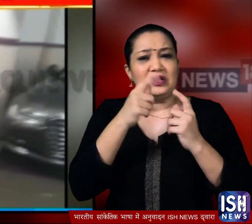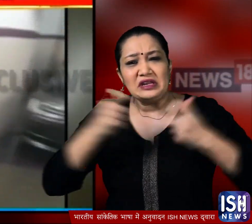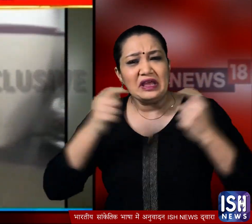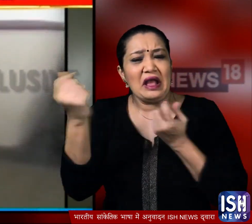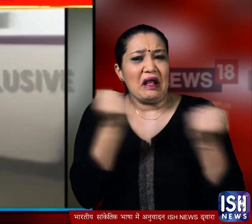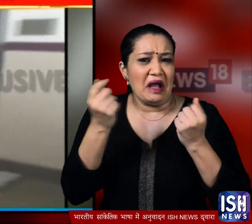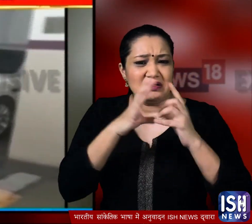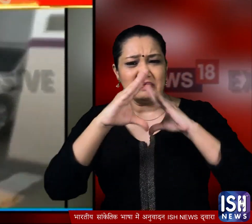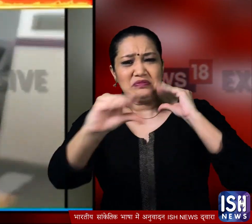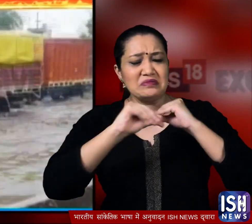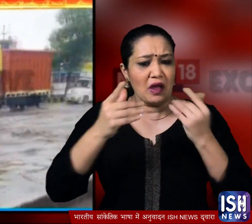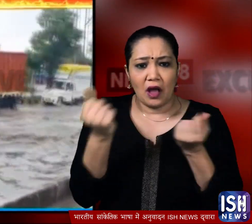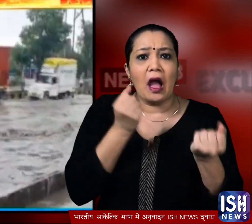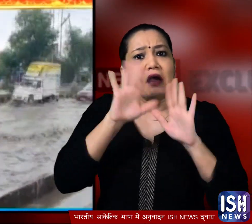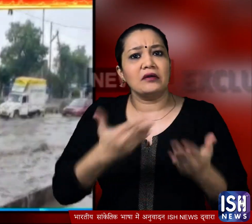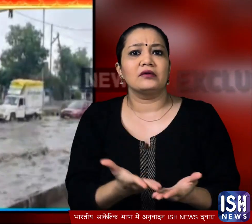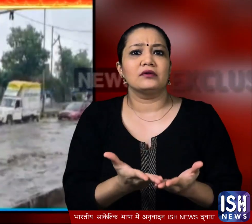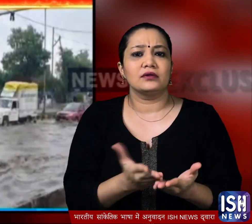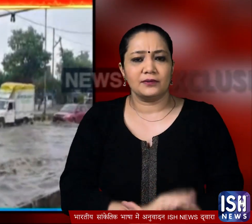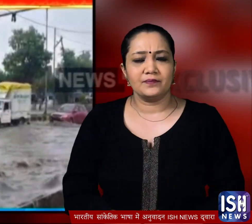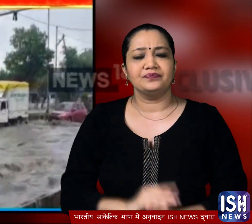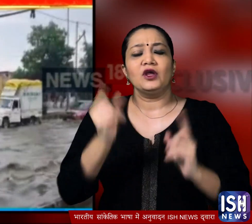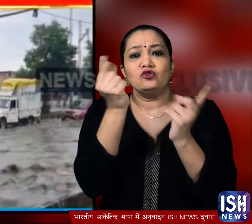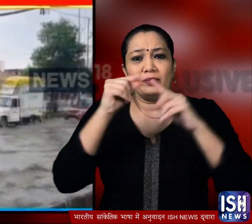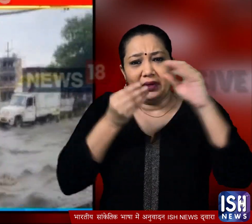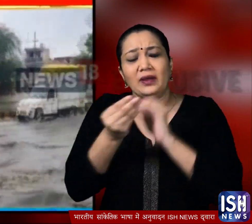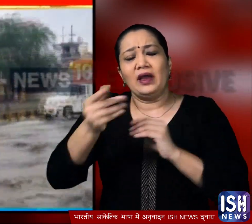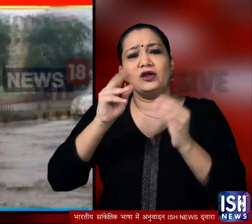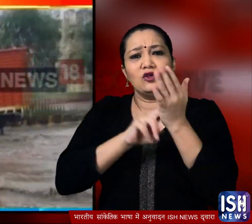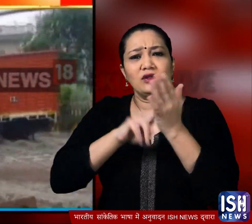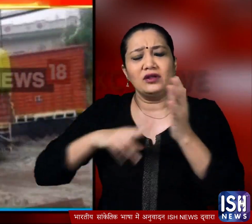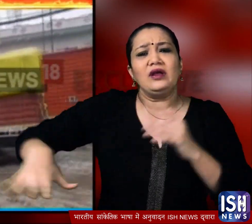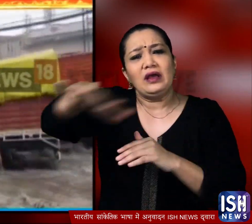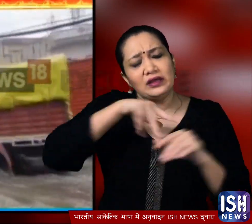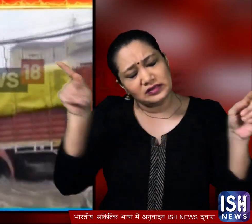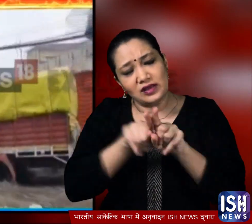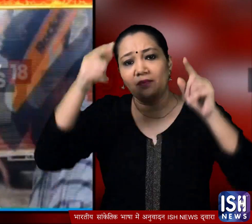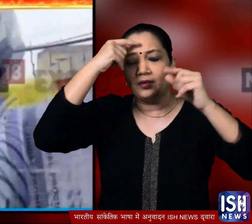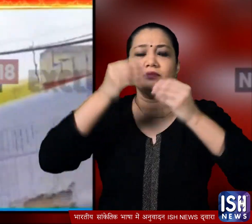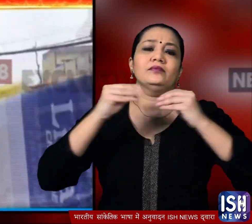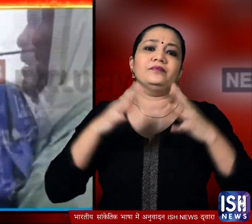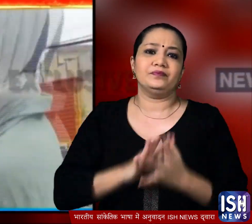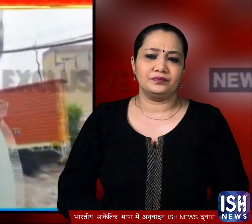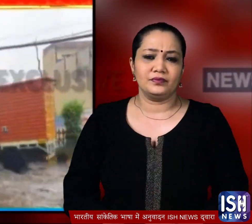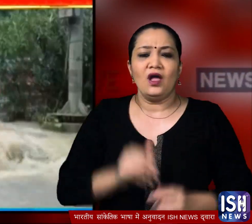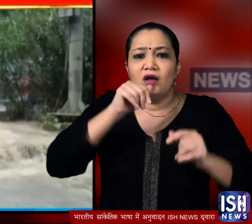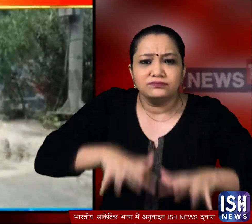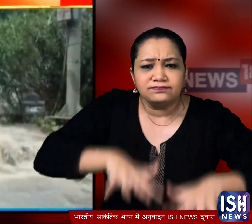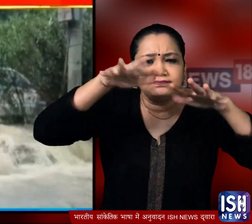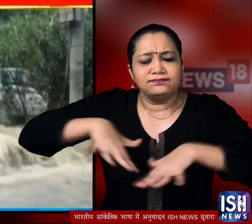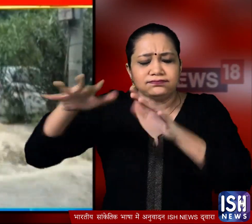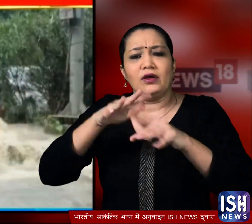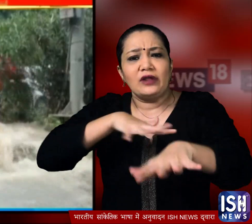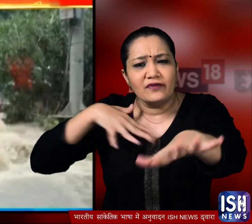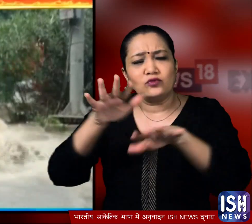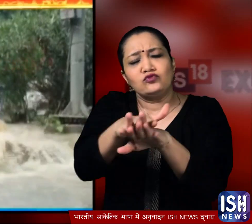गाड़ियां भी पानी के बीच खड़ी दिखाई दी। दिल्ली के करीब उत्तर प्रदेश के नोएडा में भी बारिश ने लोगों की मुसीबतें बढ़ा दी। जगह जगह पानी भरने से ट्रैफिक की